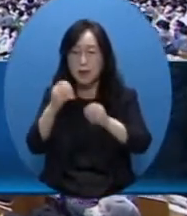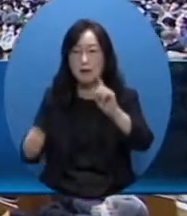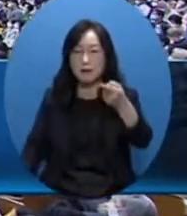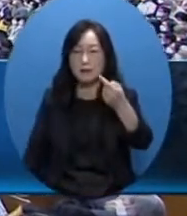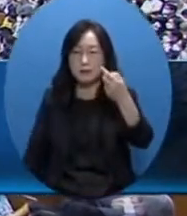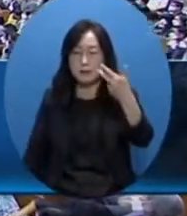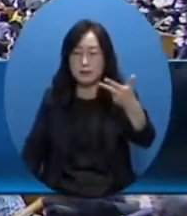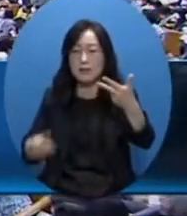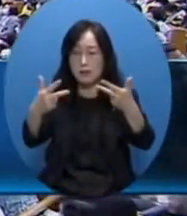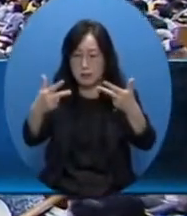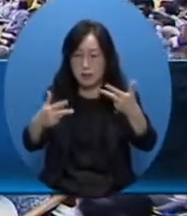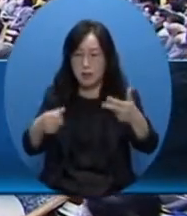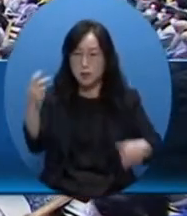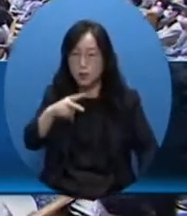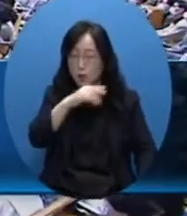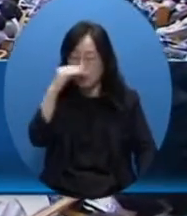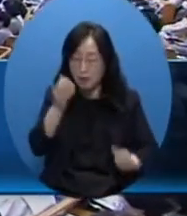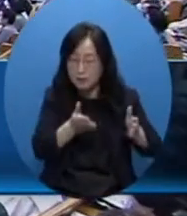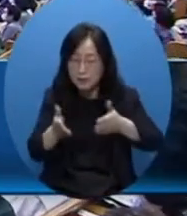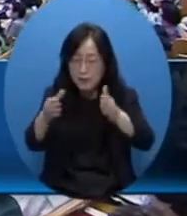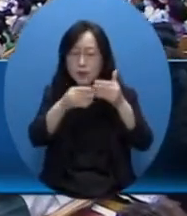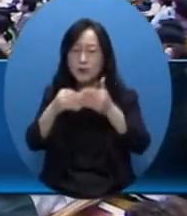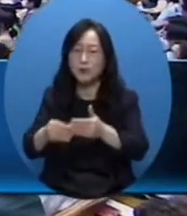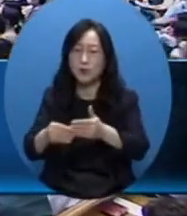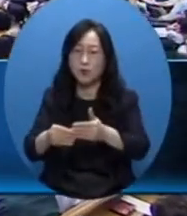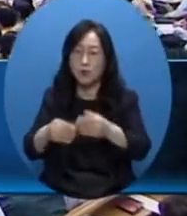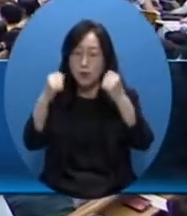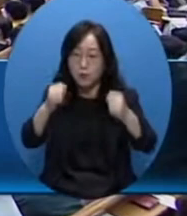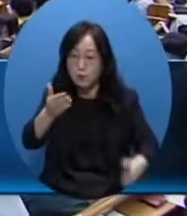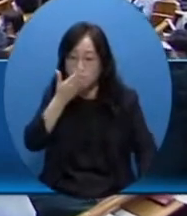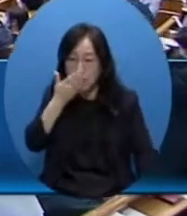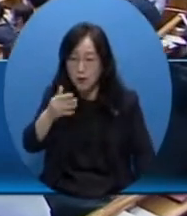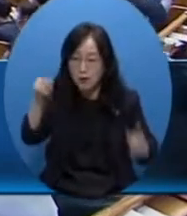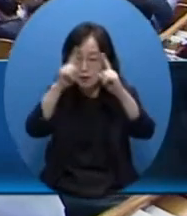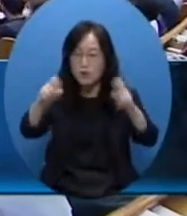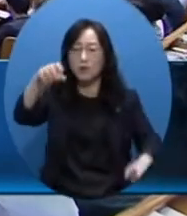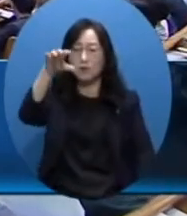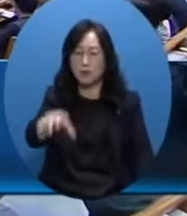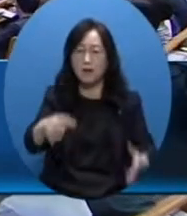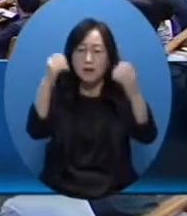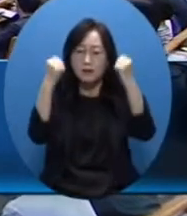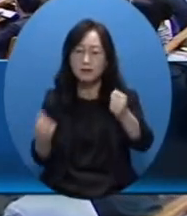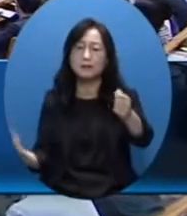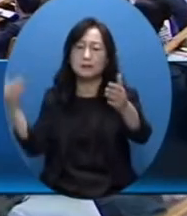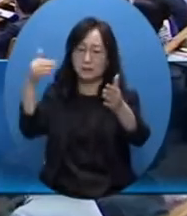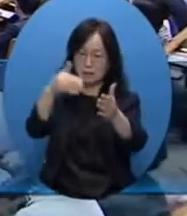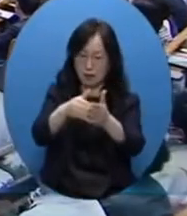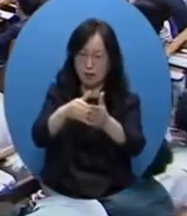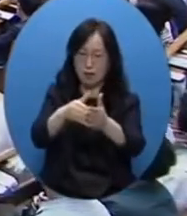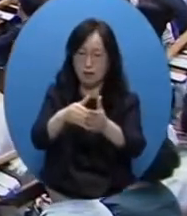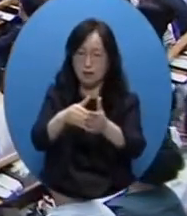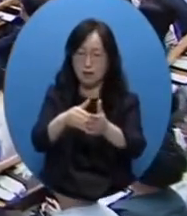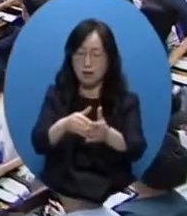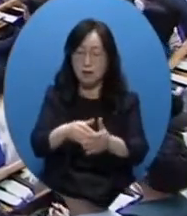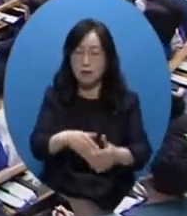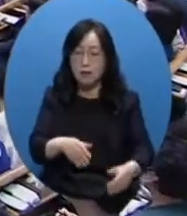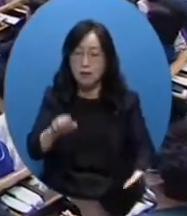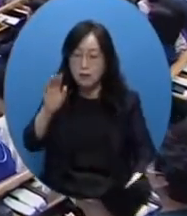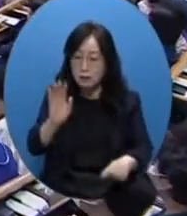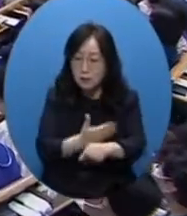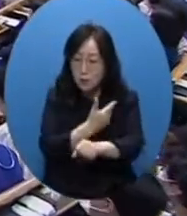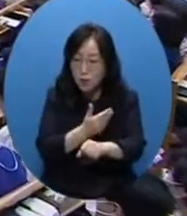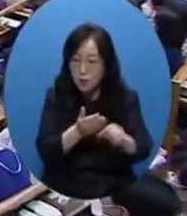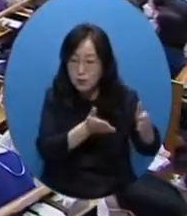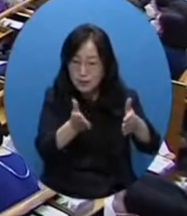또 바른 길로 인도하사 거주할 성읍에 이르게 하셨도다. 고난은 잘못된 길을 가던 우리를